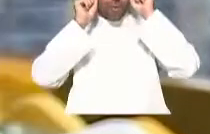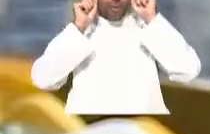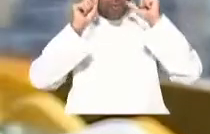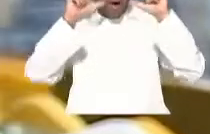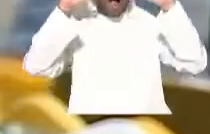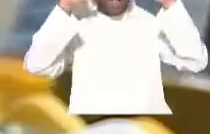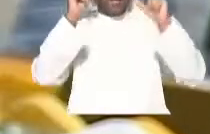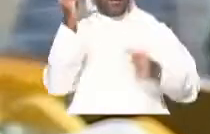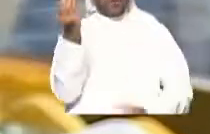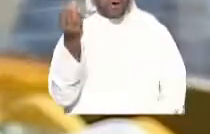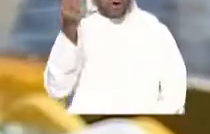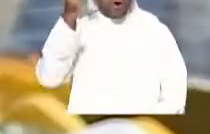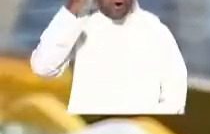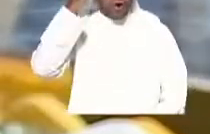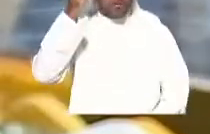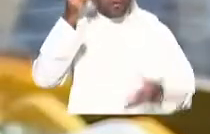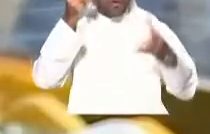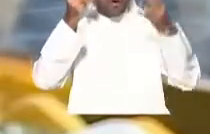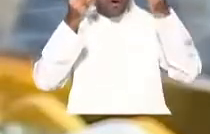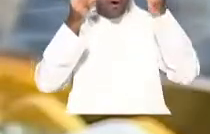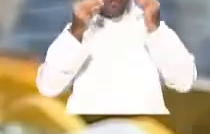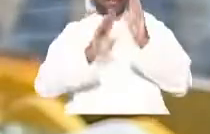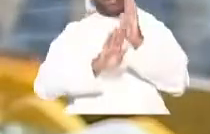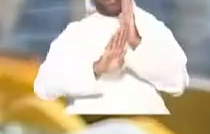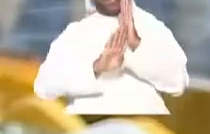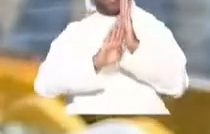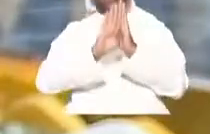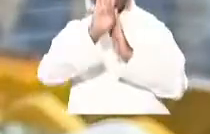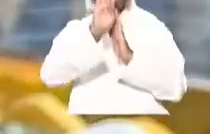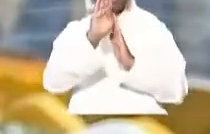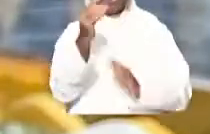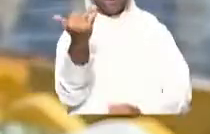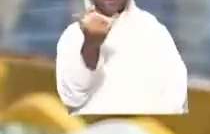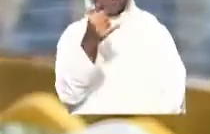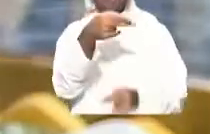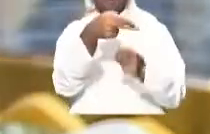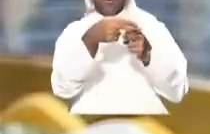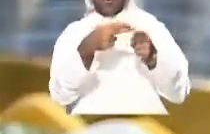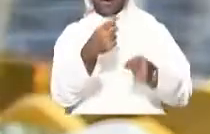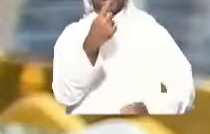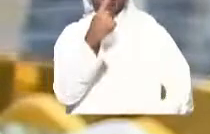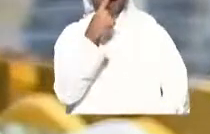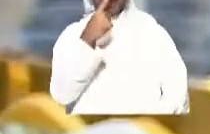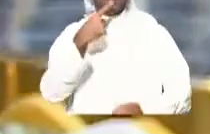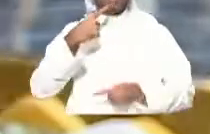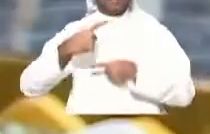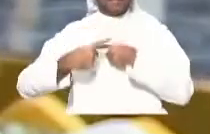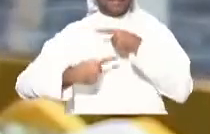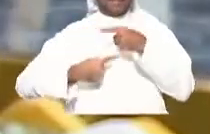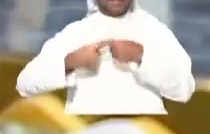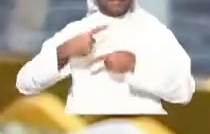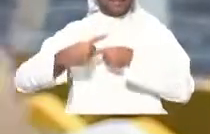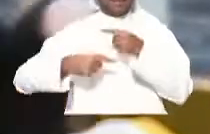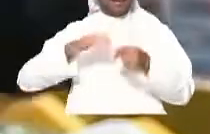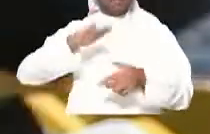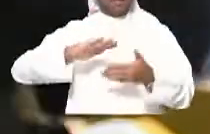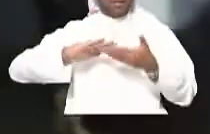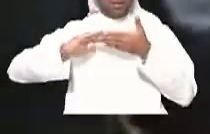قيادة الحاسوب الدولية والجرافيك والملتي ميديا والتصوير